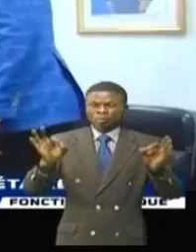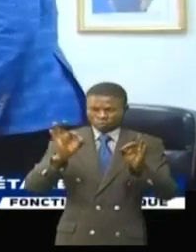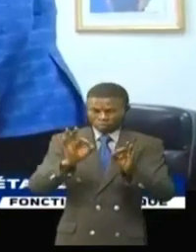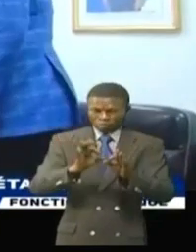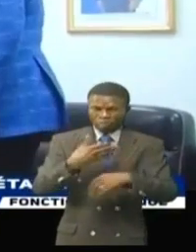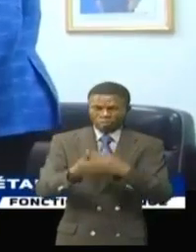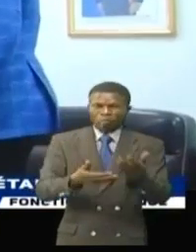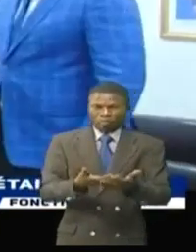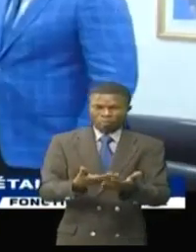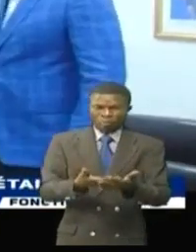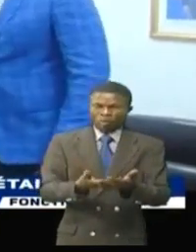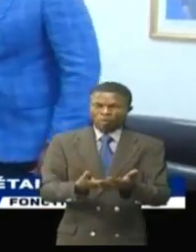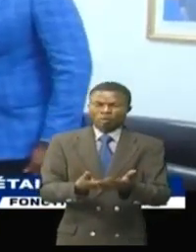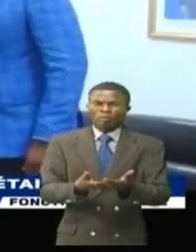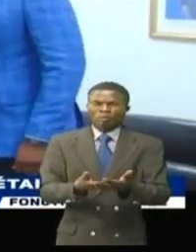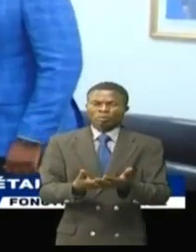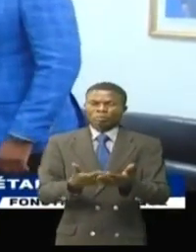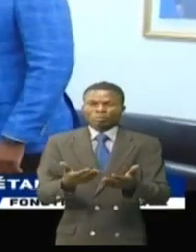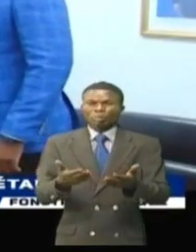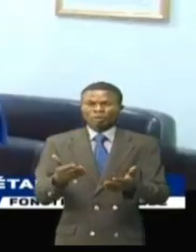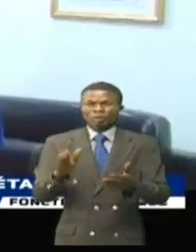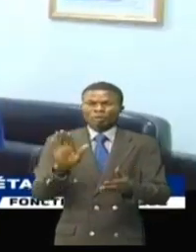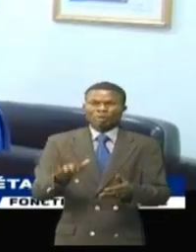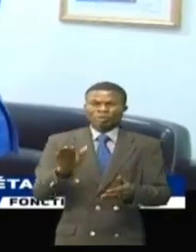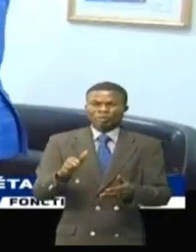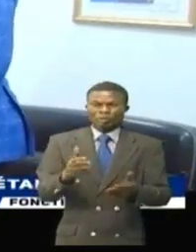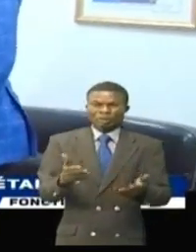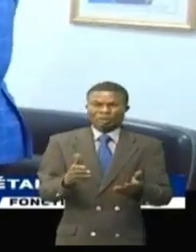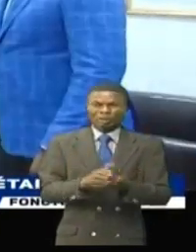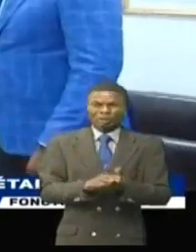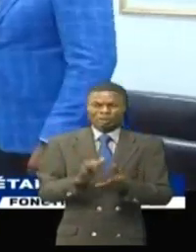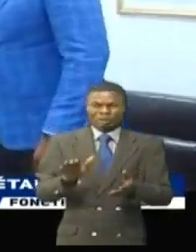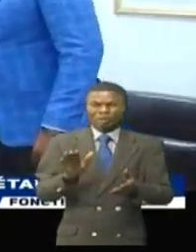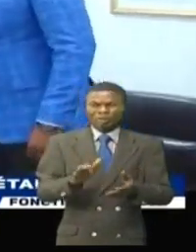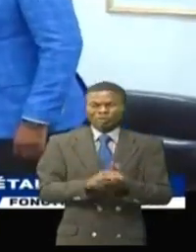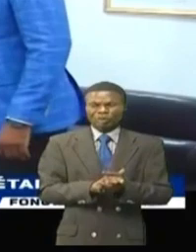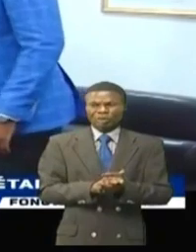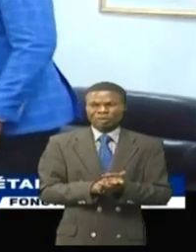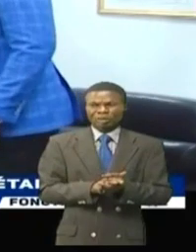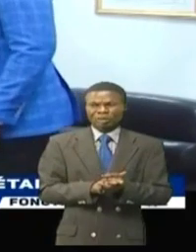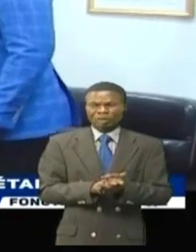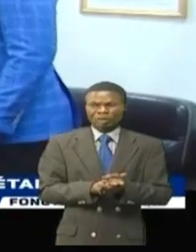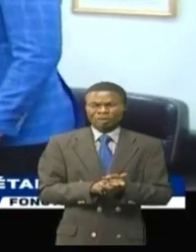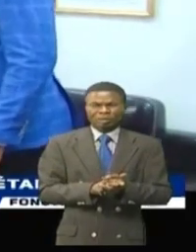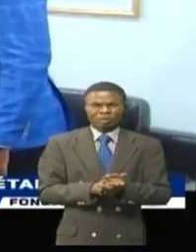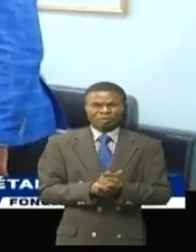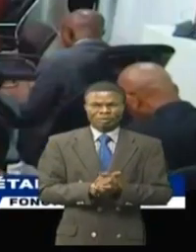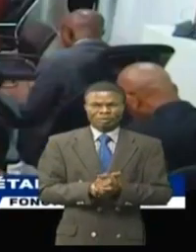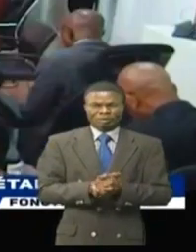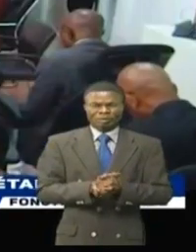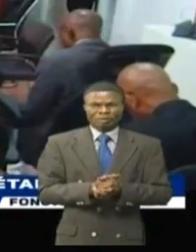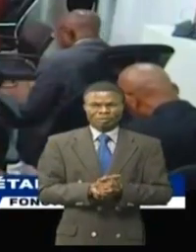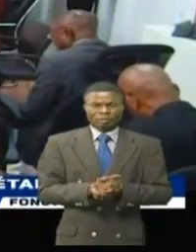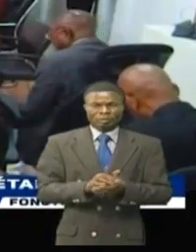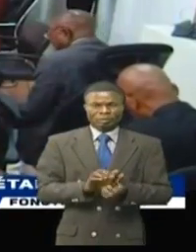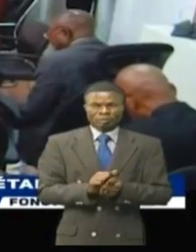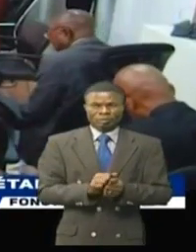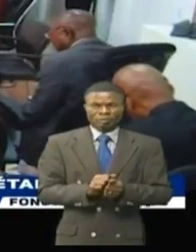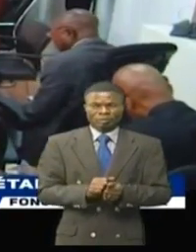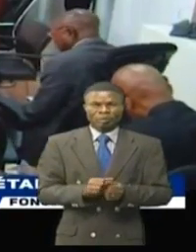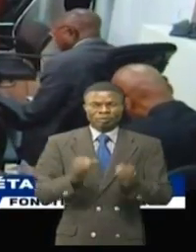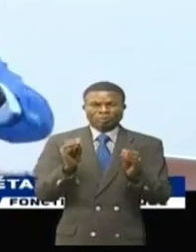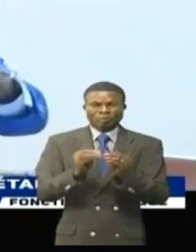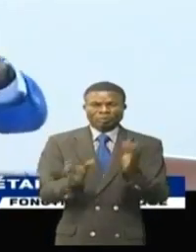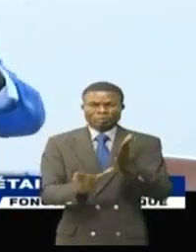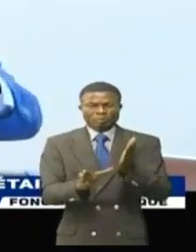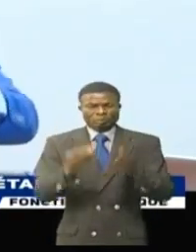nation par le vice-premier ministre, ministre de la fonction publique, Jean-Pierre Liaou. Au cours de cette réunion, le VPM